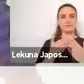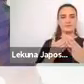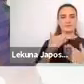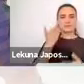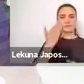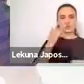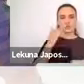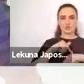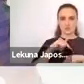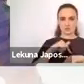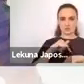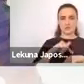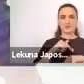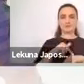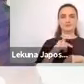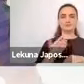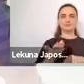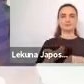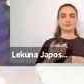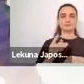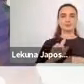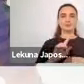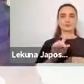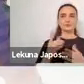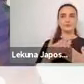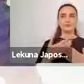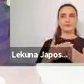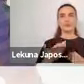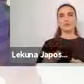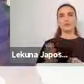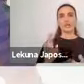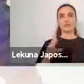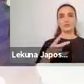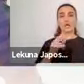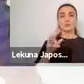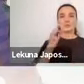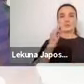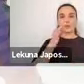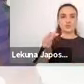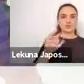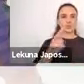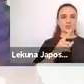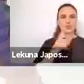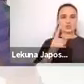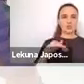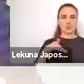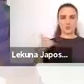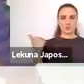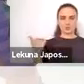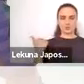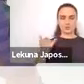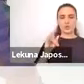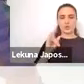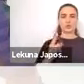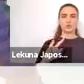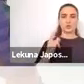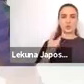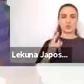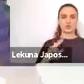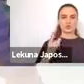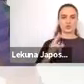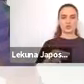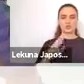სირცხვილის შეგრძნება, რომ აი არ უნდა პასუხი გასცეს, რატომ არ უნდა თოჯინებზე და